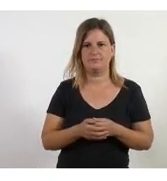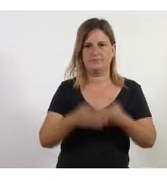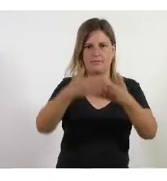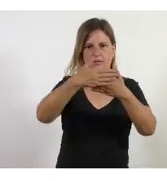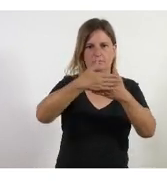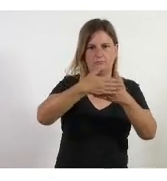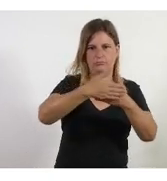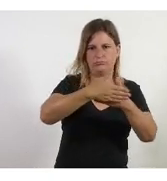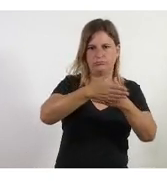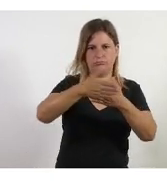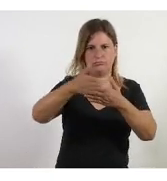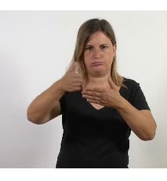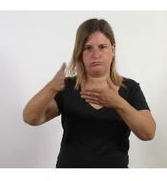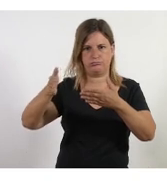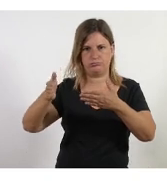Obres aquesta porta.